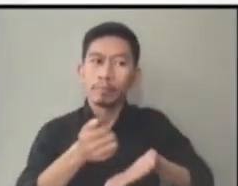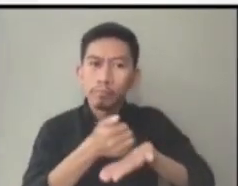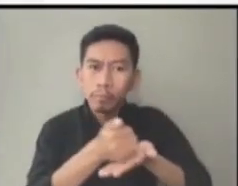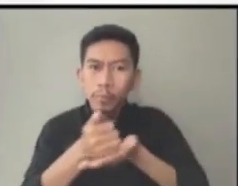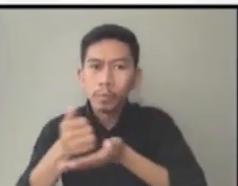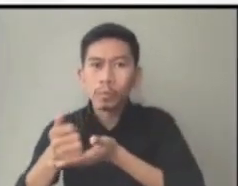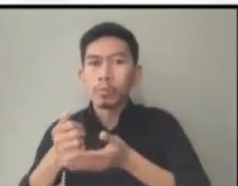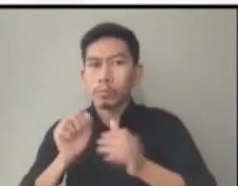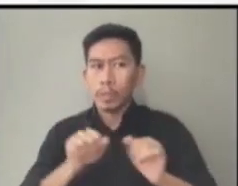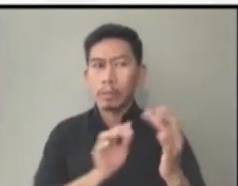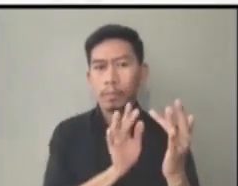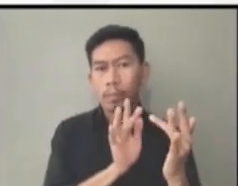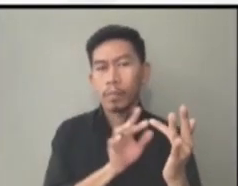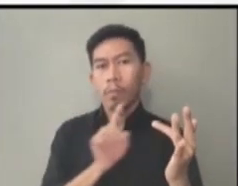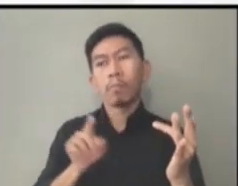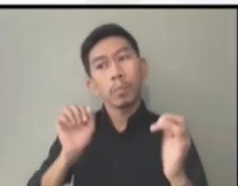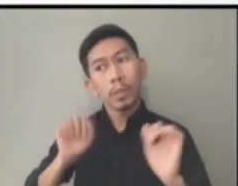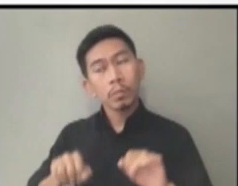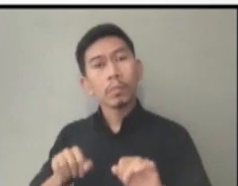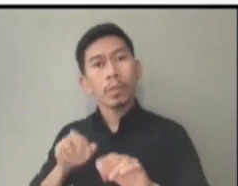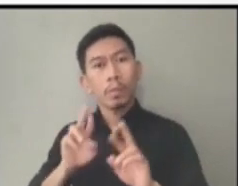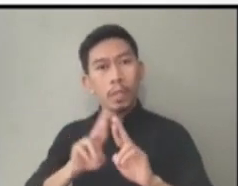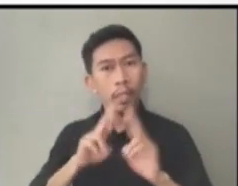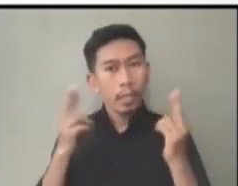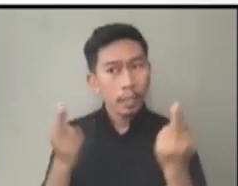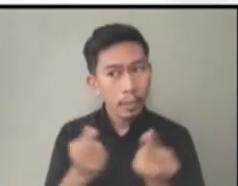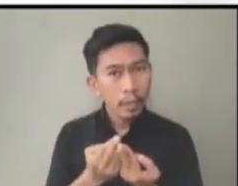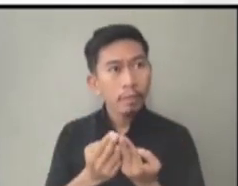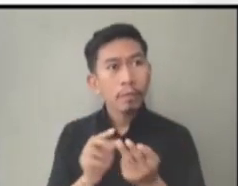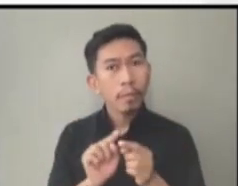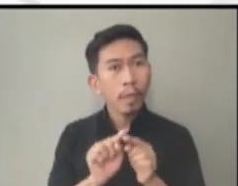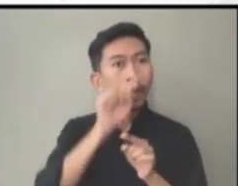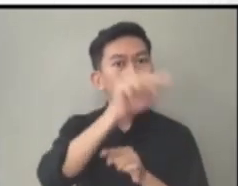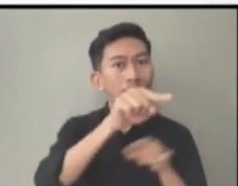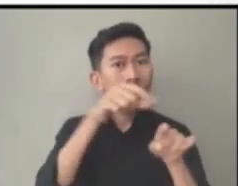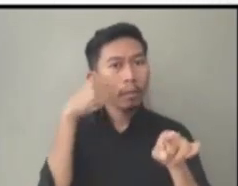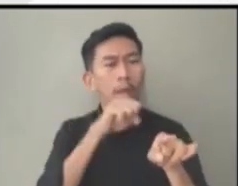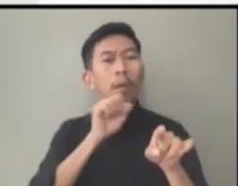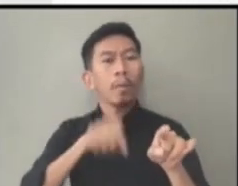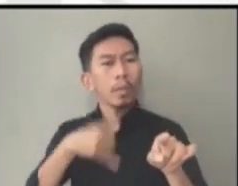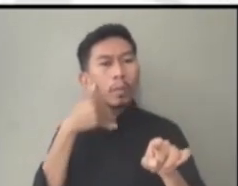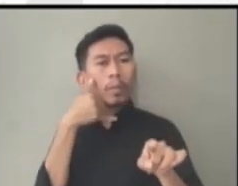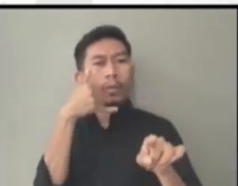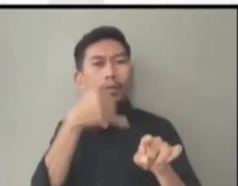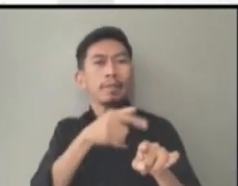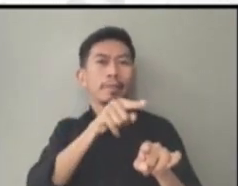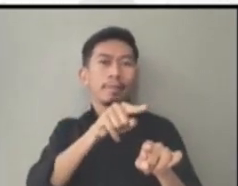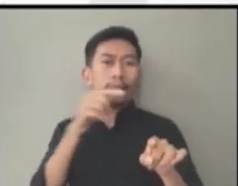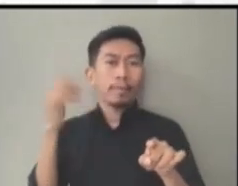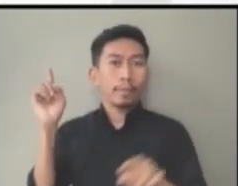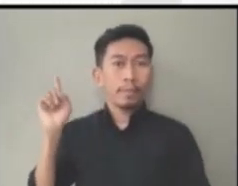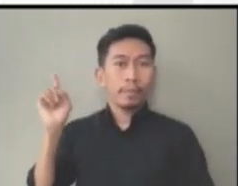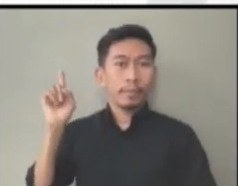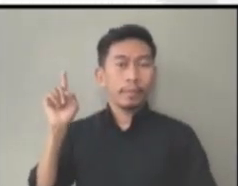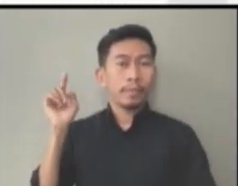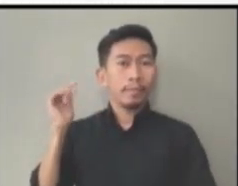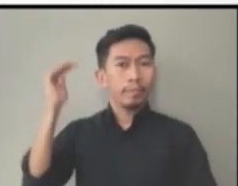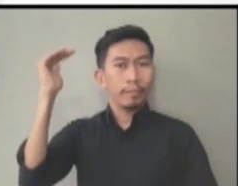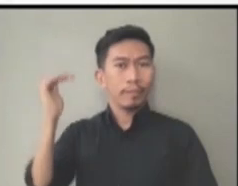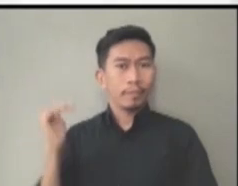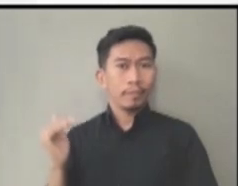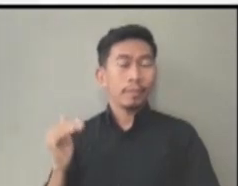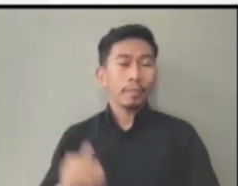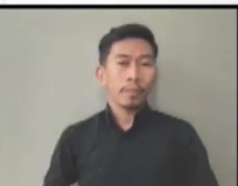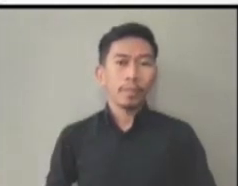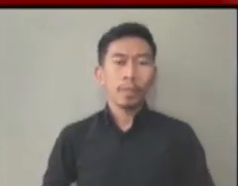ang mga kamag-anak ng mga overseas Filipino workers sa mga hotline numbers na makikita po sa inyong TV screen. Bukas ang help desk at hotline number